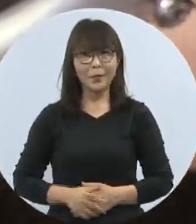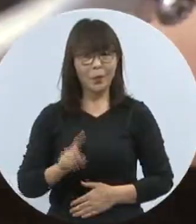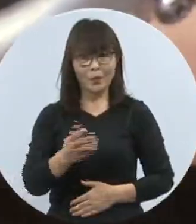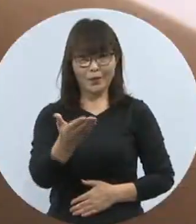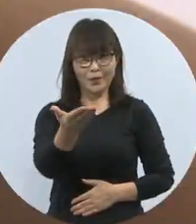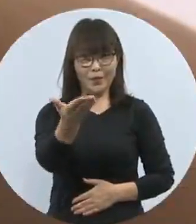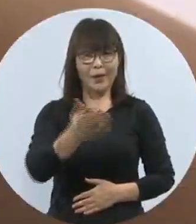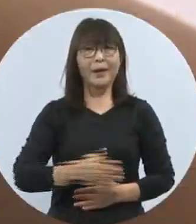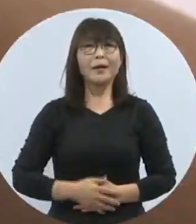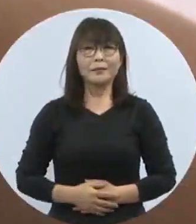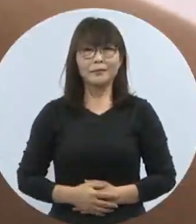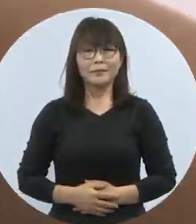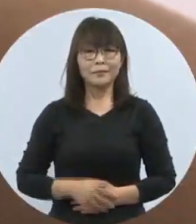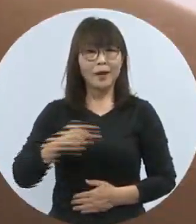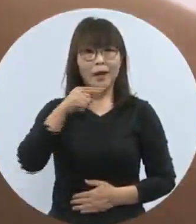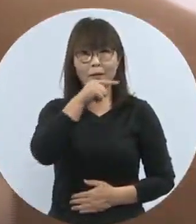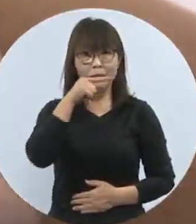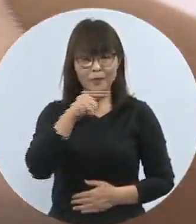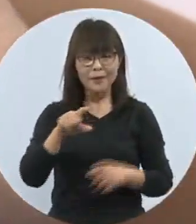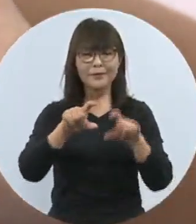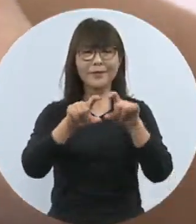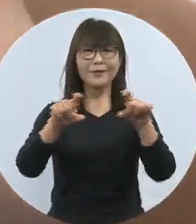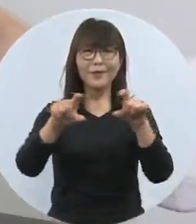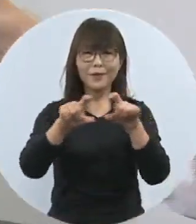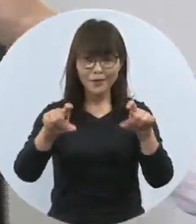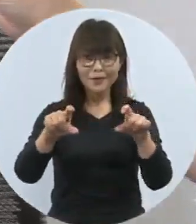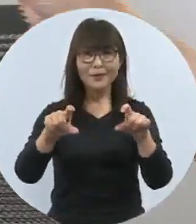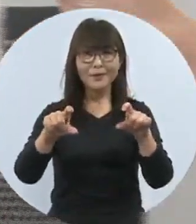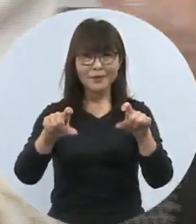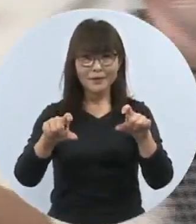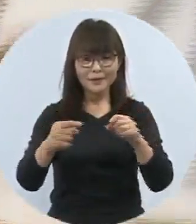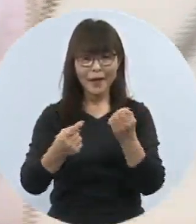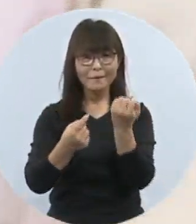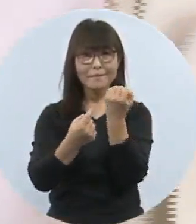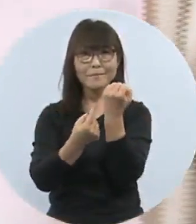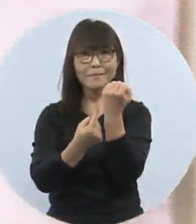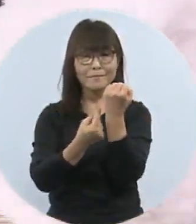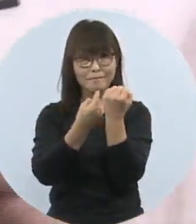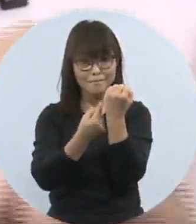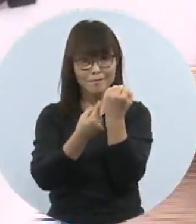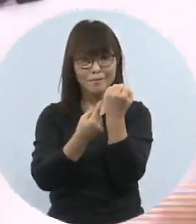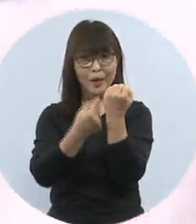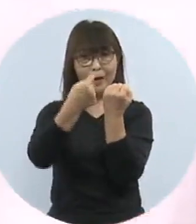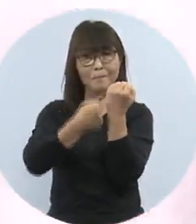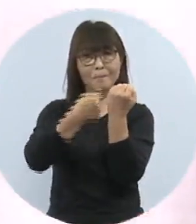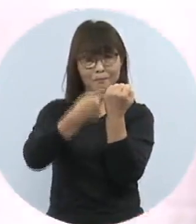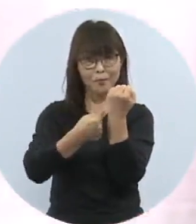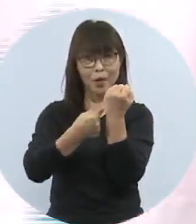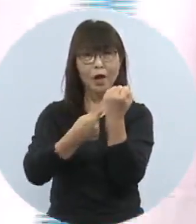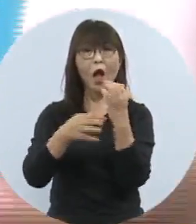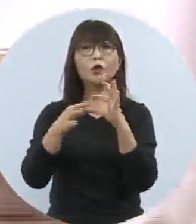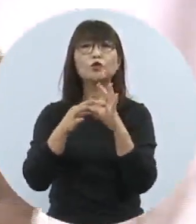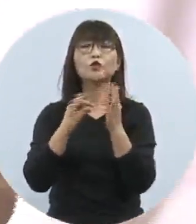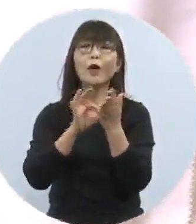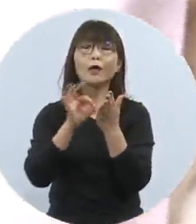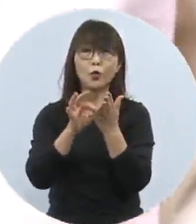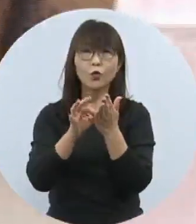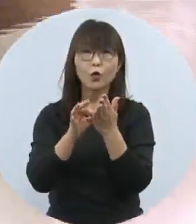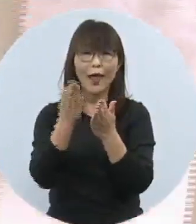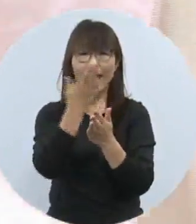したか？歯ブラシはもちろん、ケアグッズを組み合わせて使うことで歯の健康を守っていきましょ